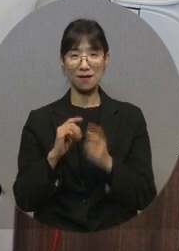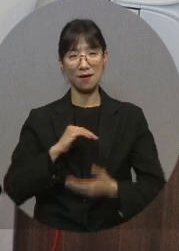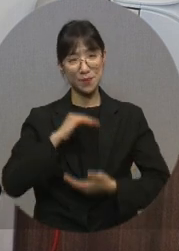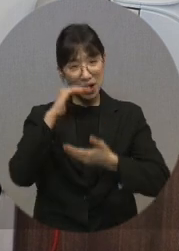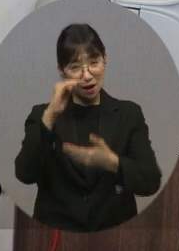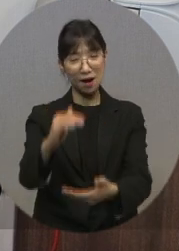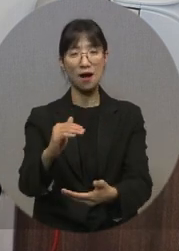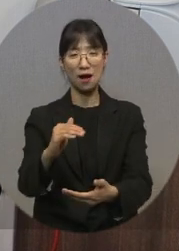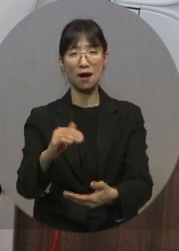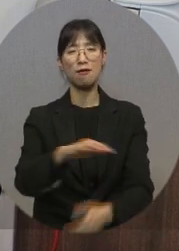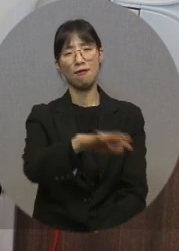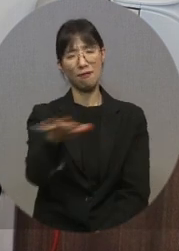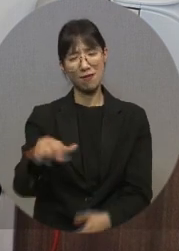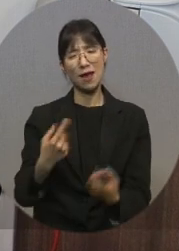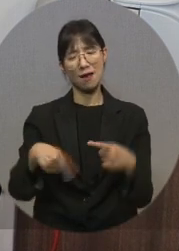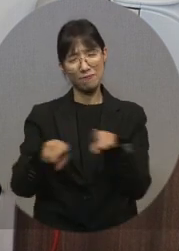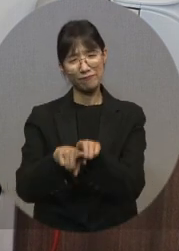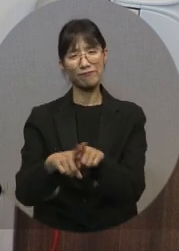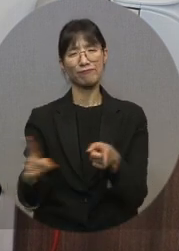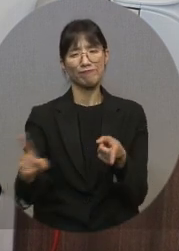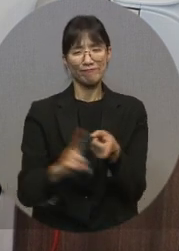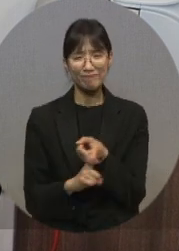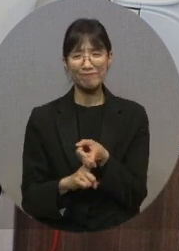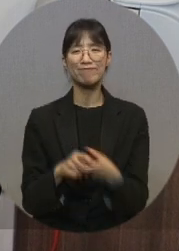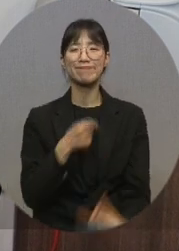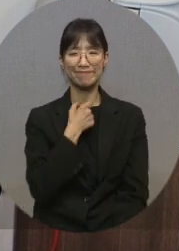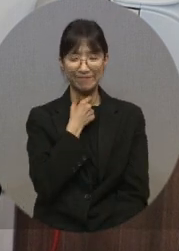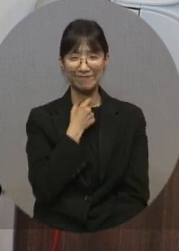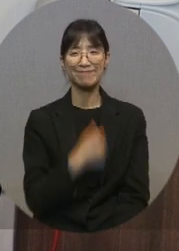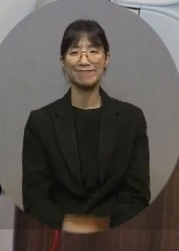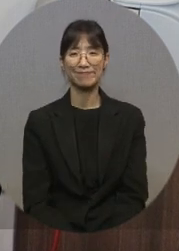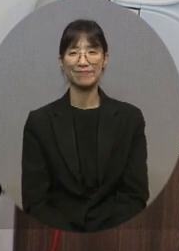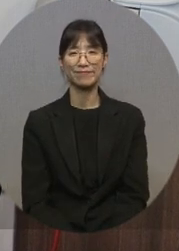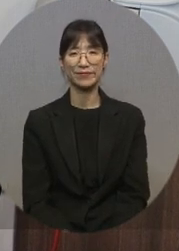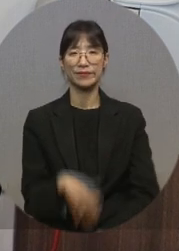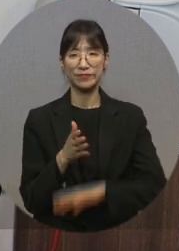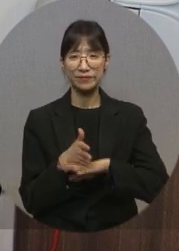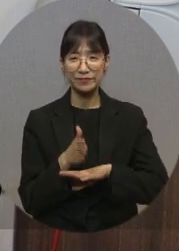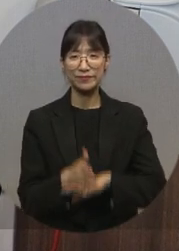말씀을 통해서 많은 분들이 함께 해주셨으면 좋겠습니다. 네, 감사합니다.